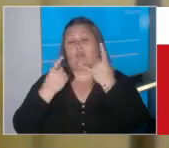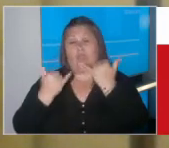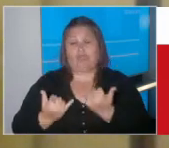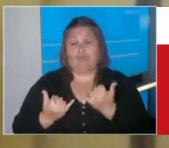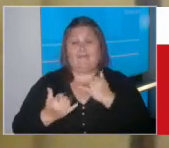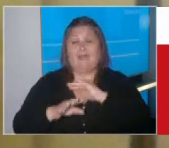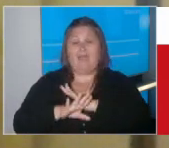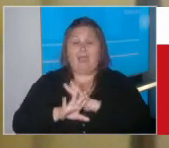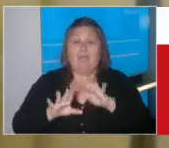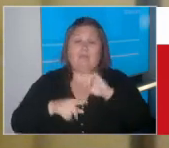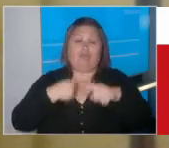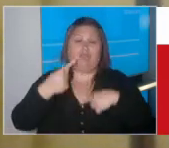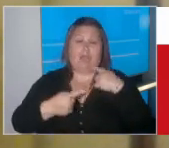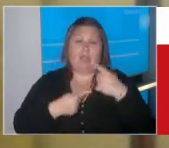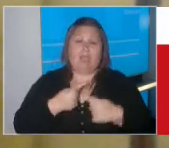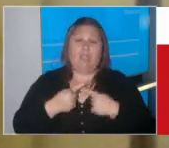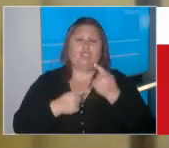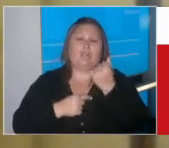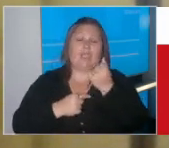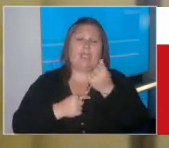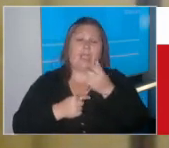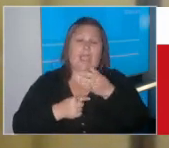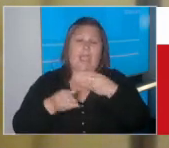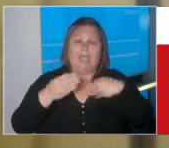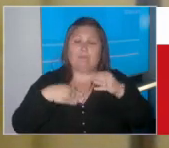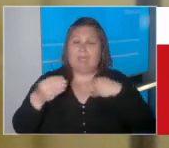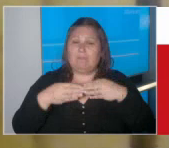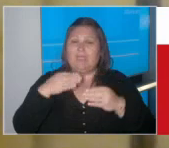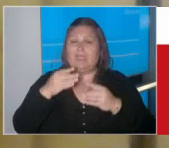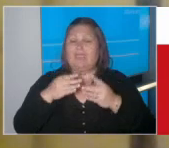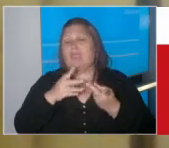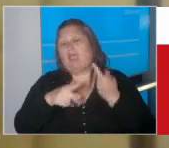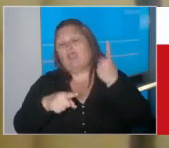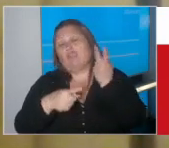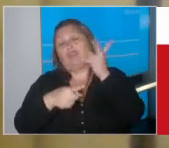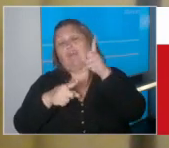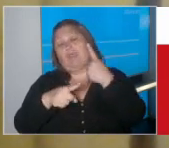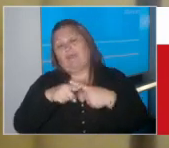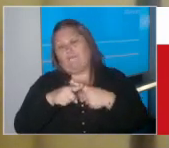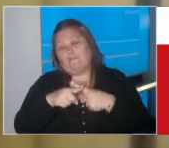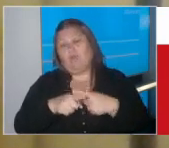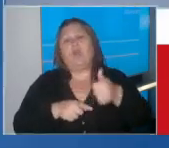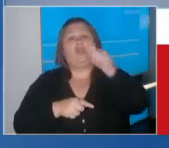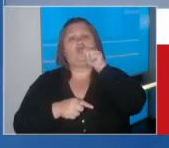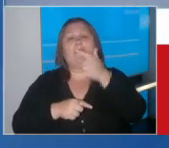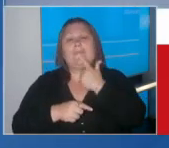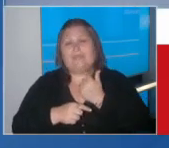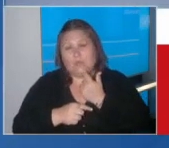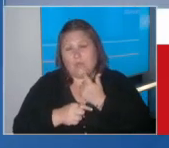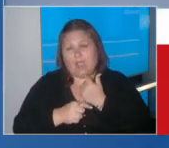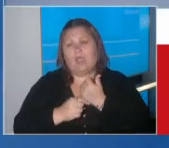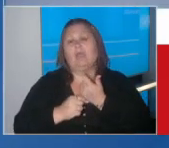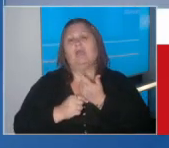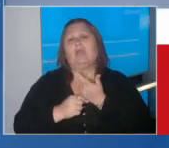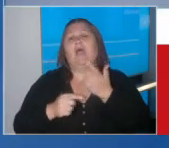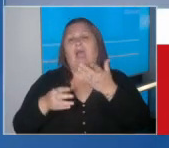בשנה שלהם, המחירי חד פעמי עלו יותר מכפול, השתייה מתוקה. נכון, כי חד פעמי זה פשוט הרבה... המשכנתא, חלום הדירה